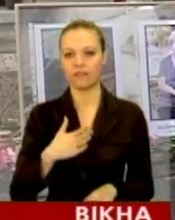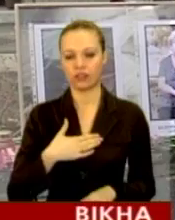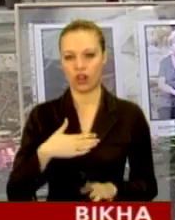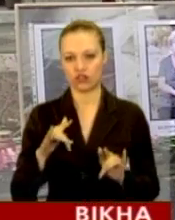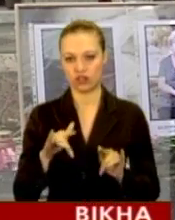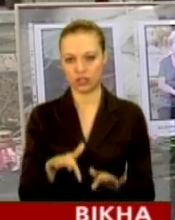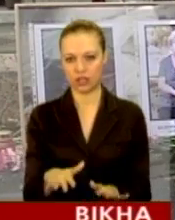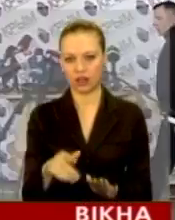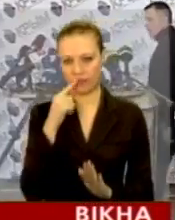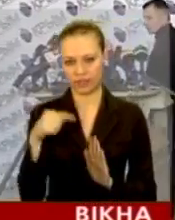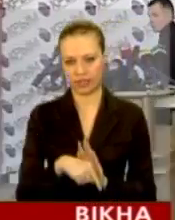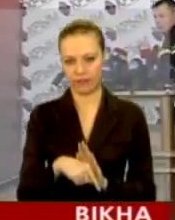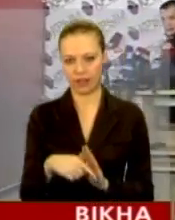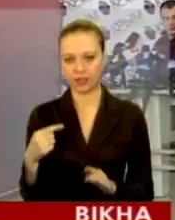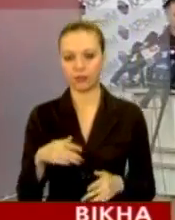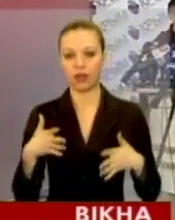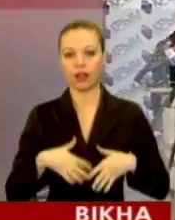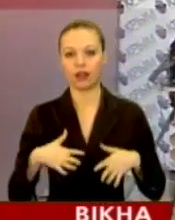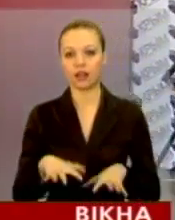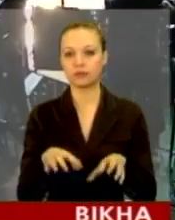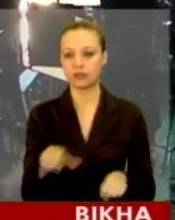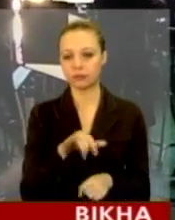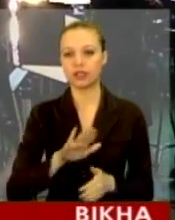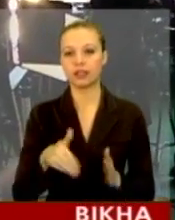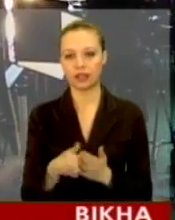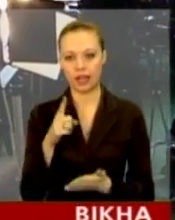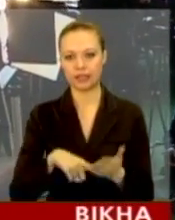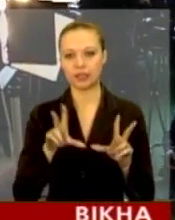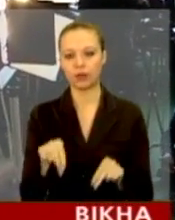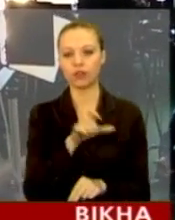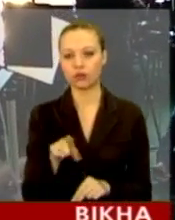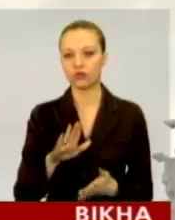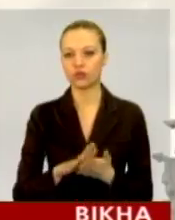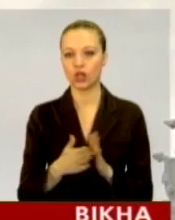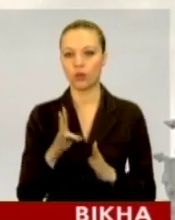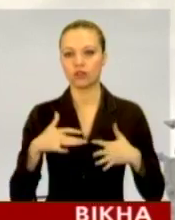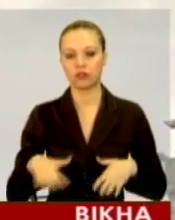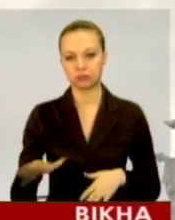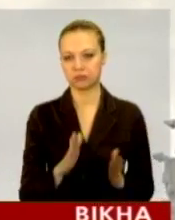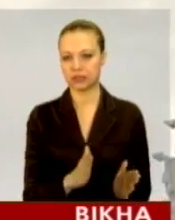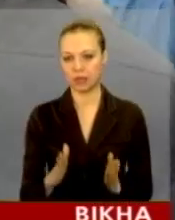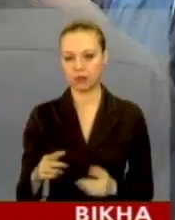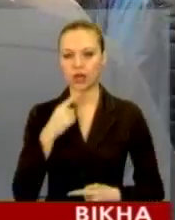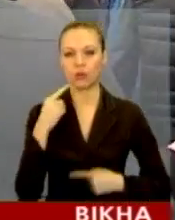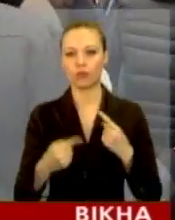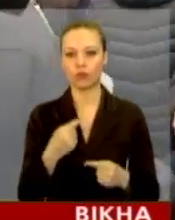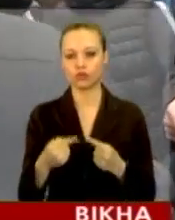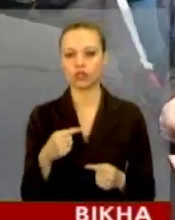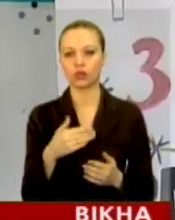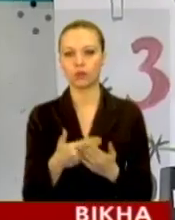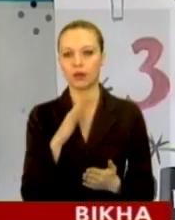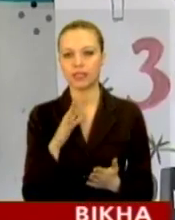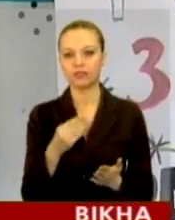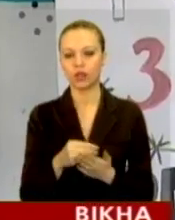справи встрівати. Тим часом кримські можновладці і далі запевняють людей, що становище на півострові стабільне. Постійно розшаркуються перед